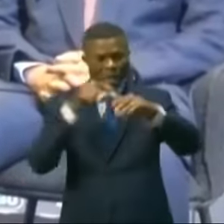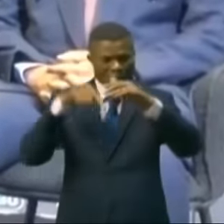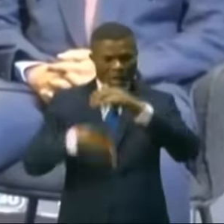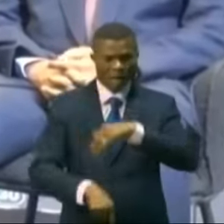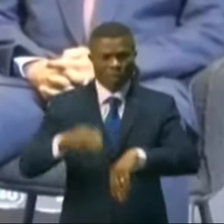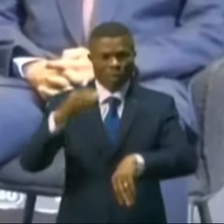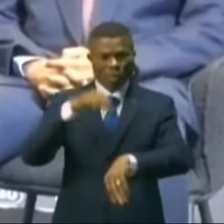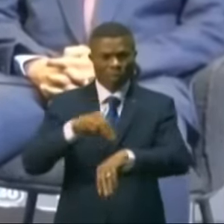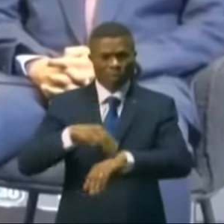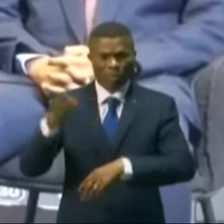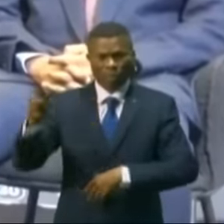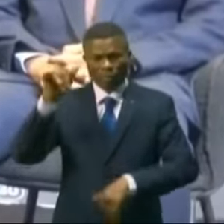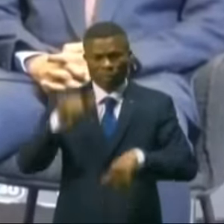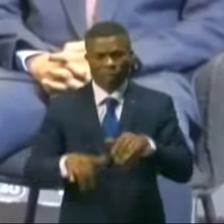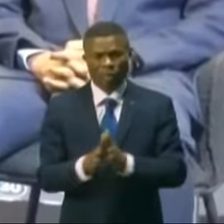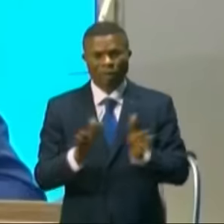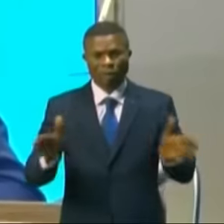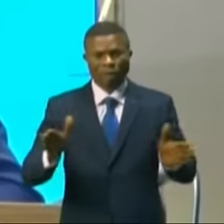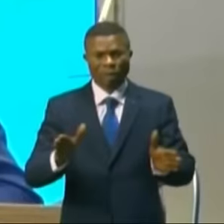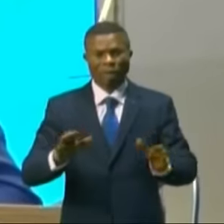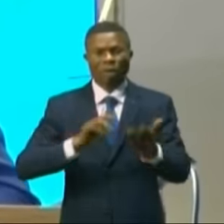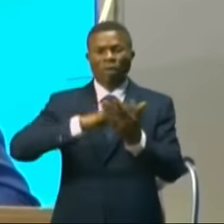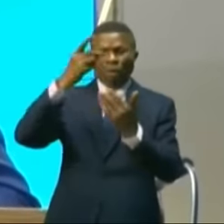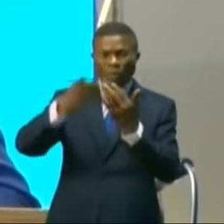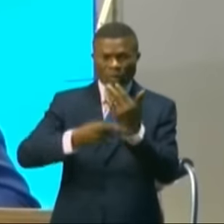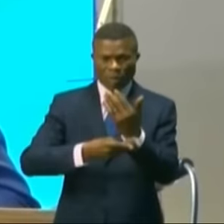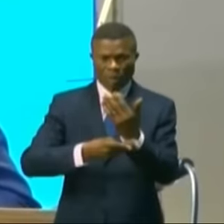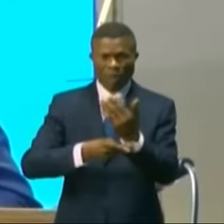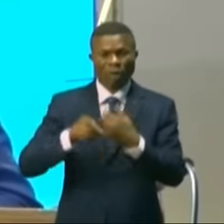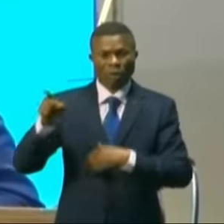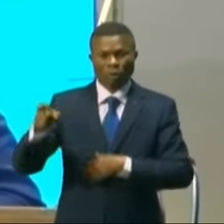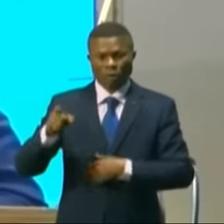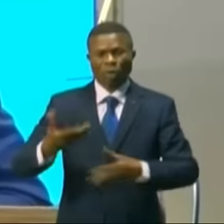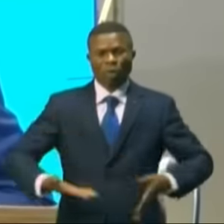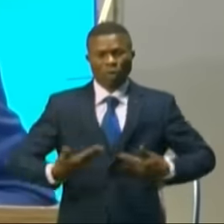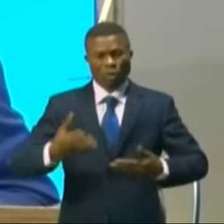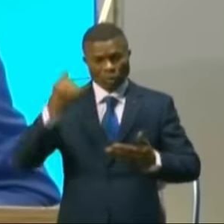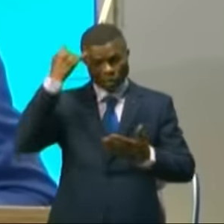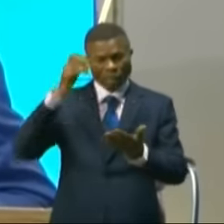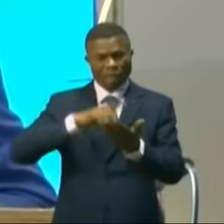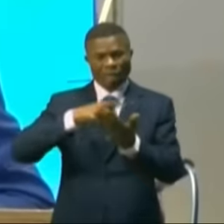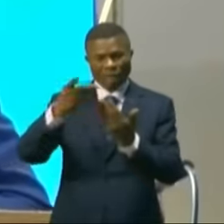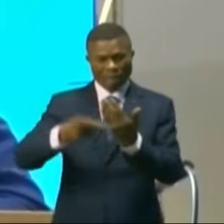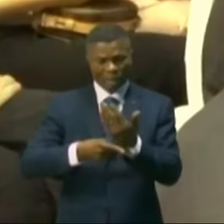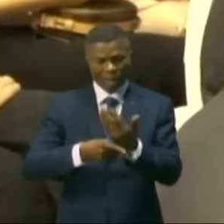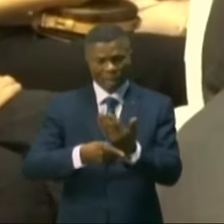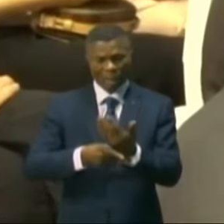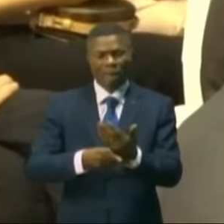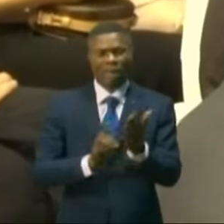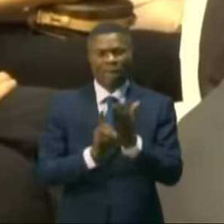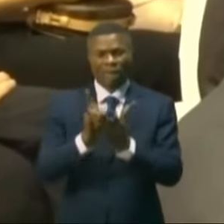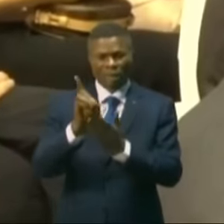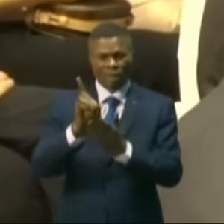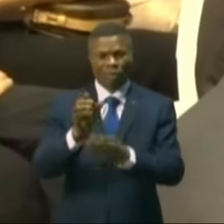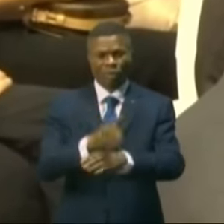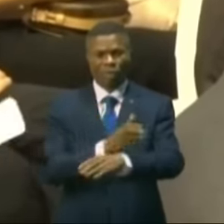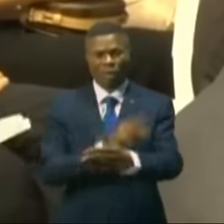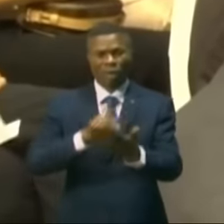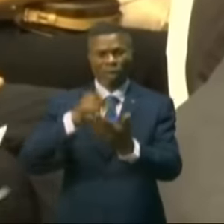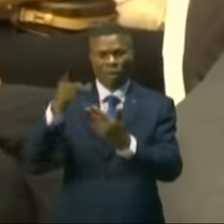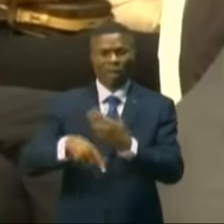Bananas. Le secrétaire général du plan a pour sa part salué ce forum qui va baliser la voie au programme